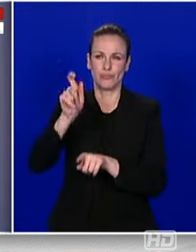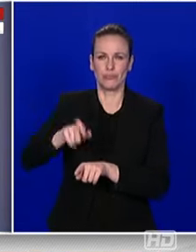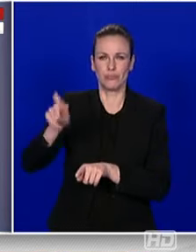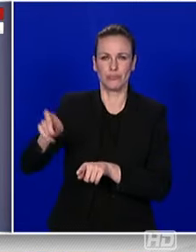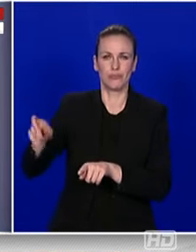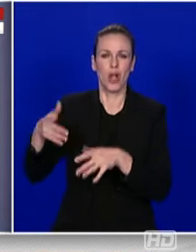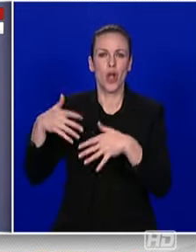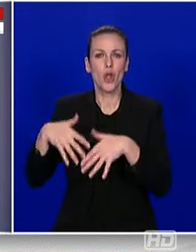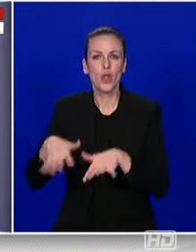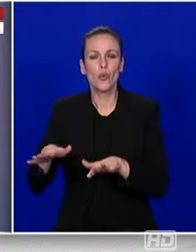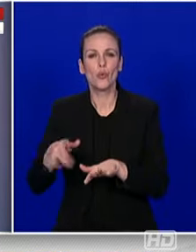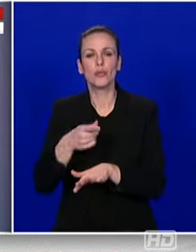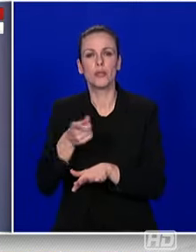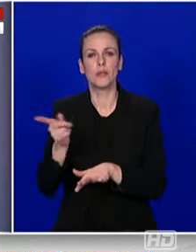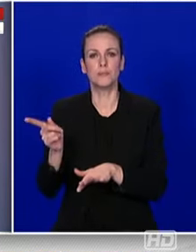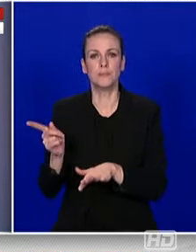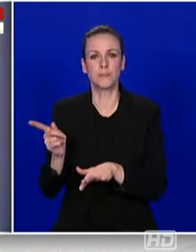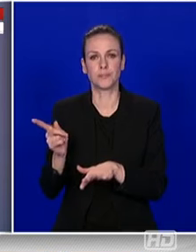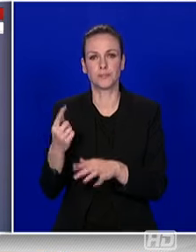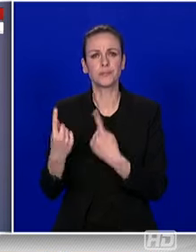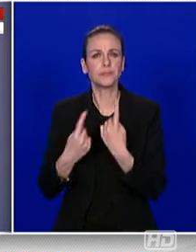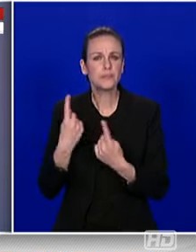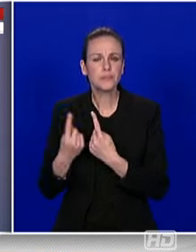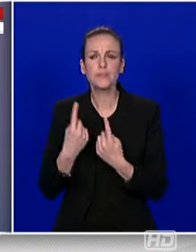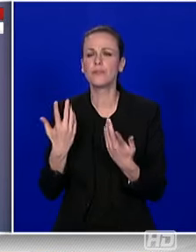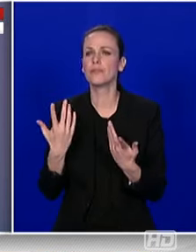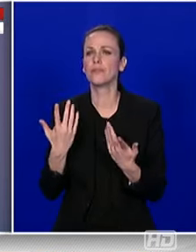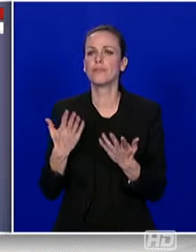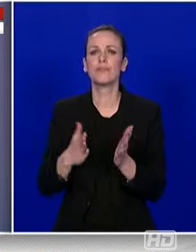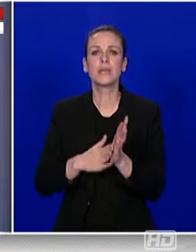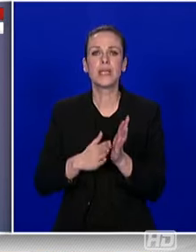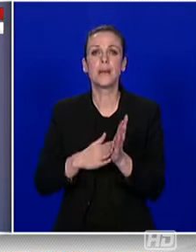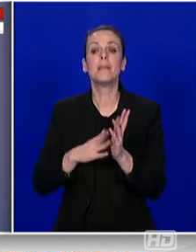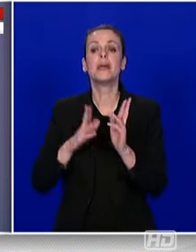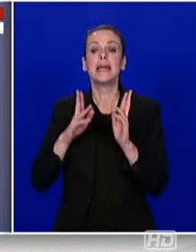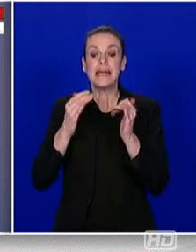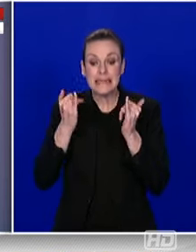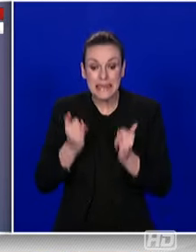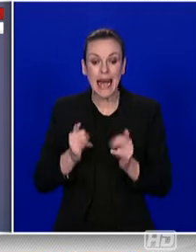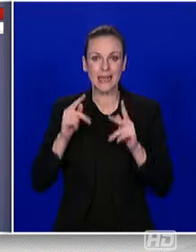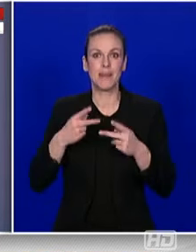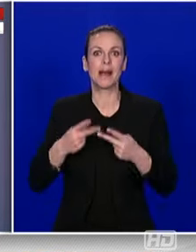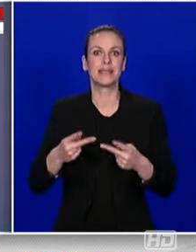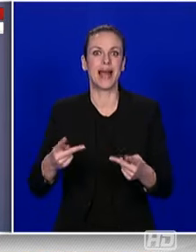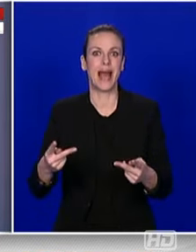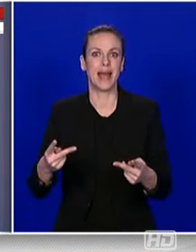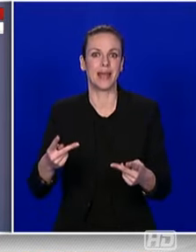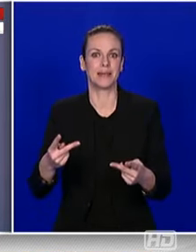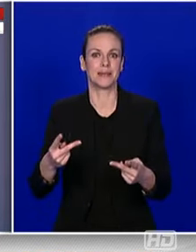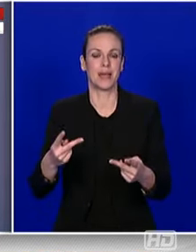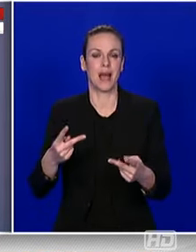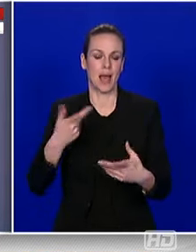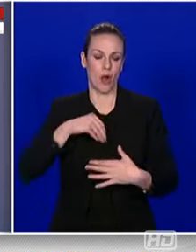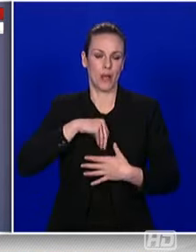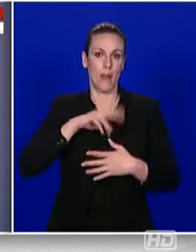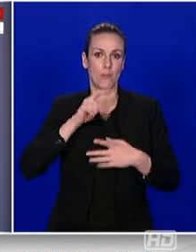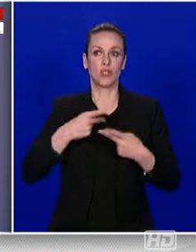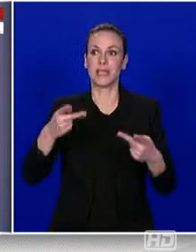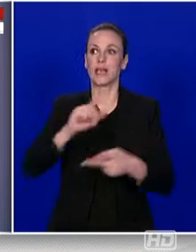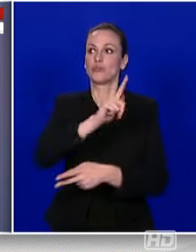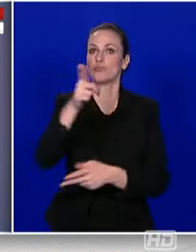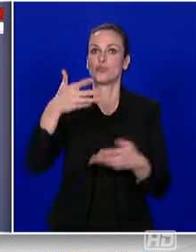građana, onih slučajeva koji su u zaraznoj fazi epidemije, dakle u fazi kad mogu